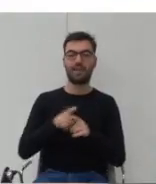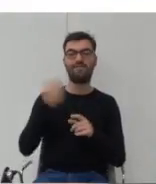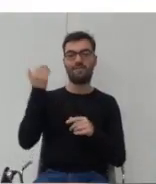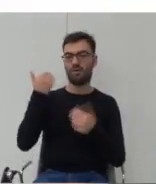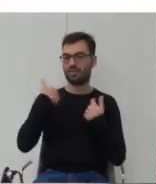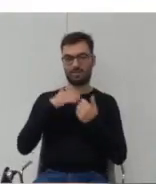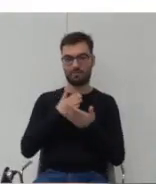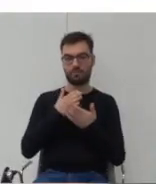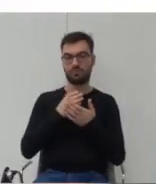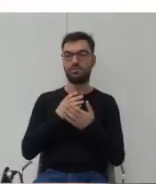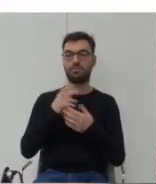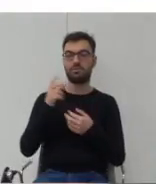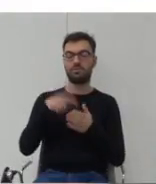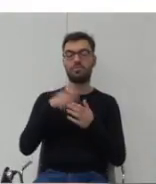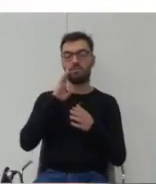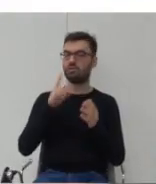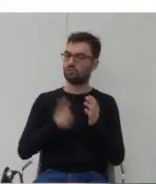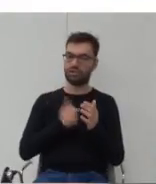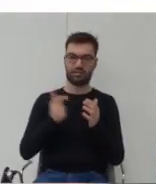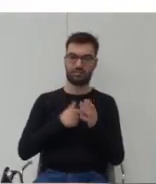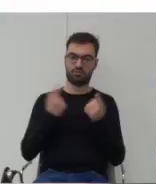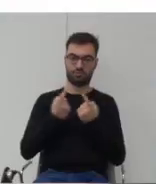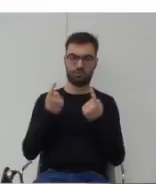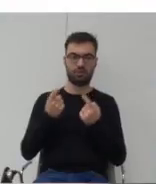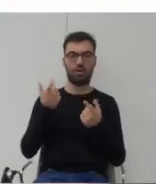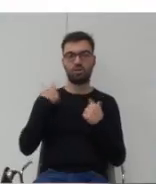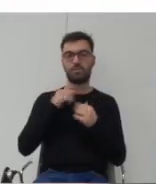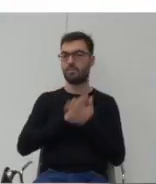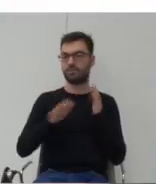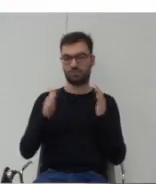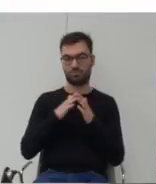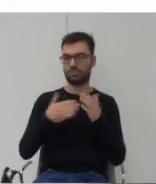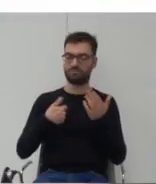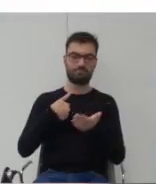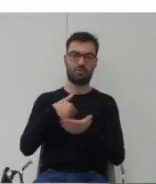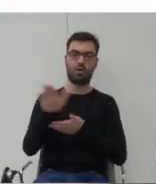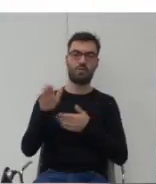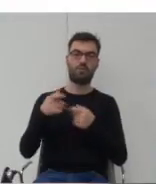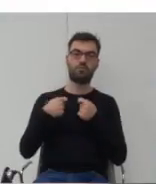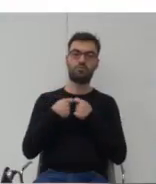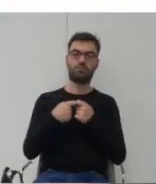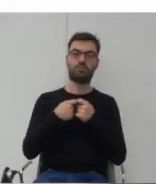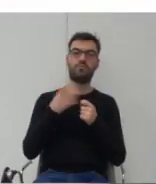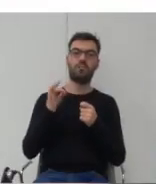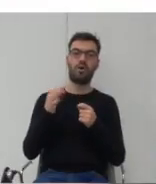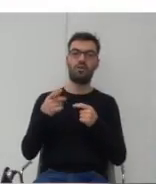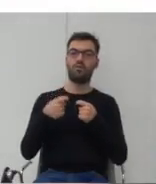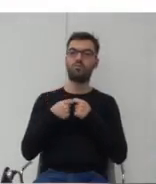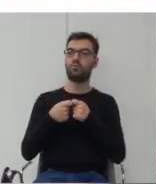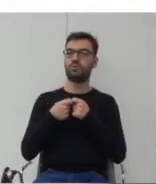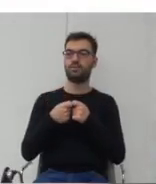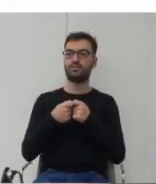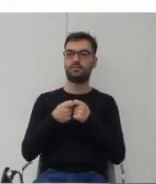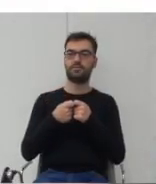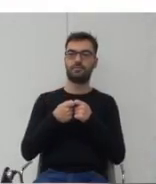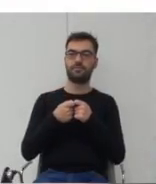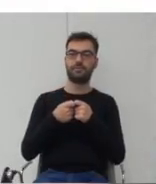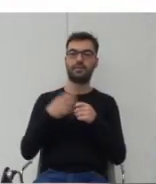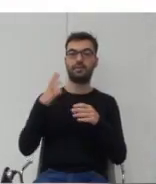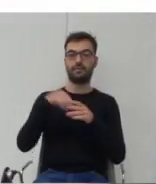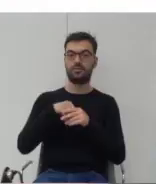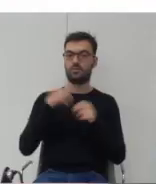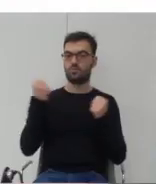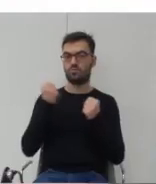streetworkerów. I to jest ponoć dosyć częsty przypadek, że osoby bezdomne odmawiają współpracy, bo ta współpraca jest